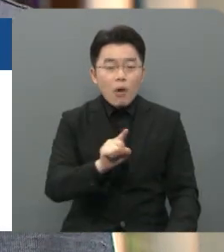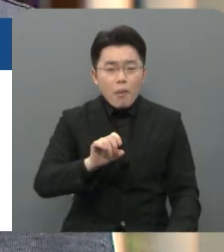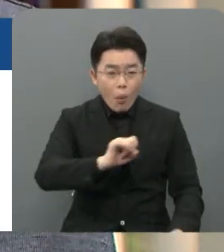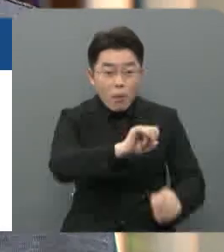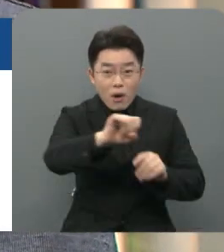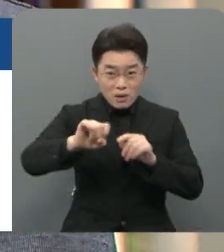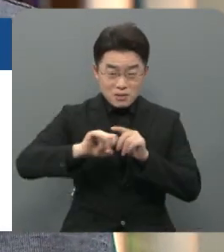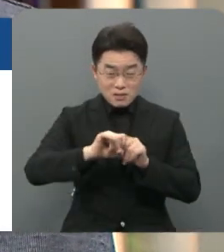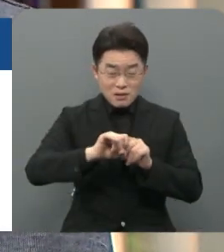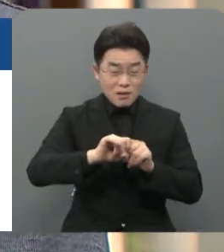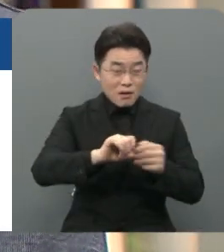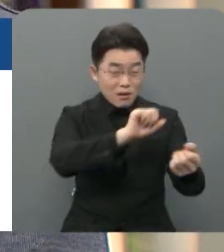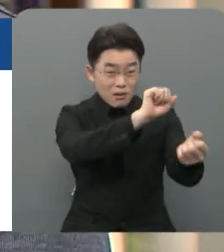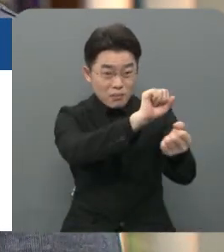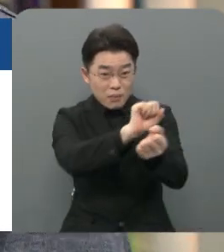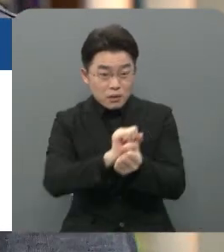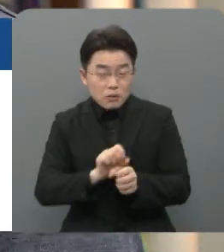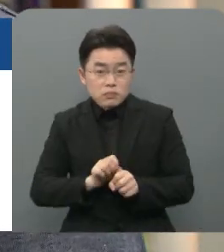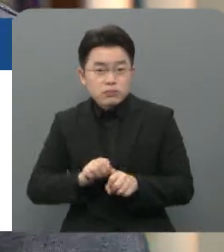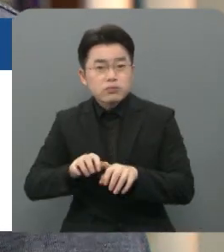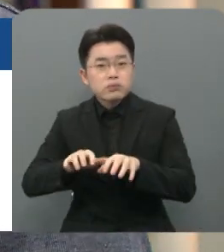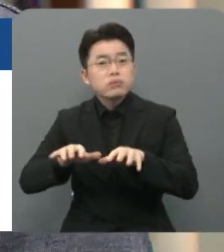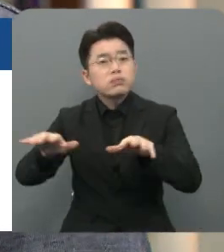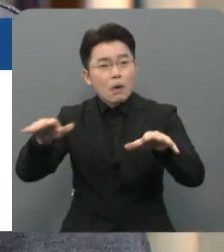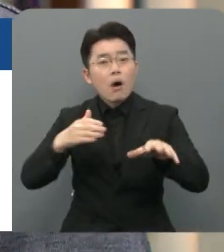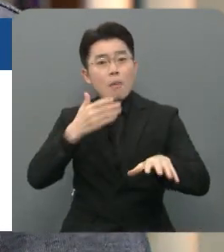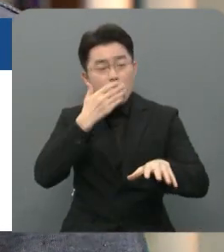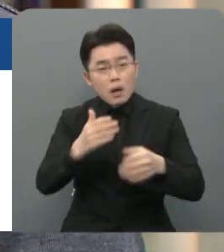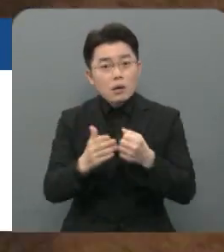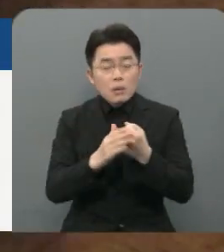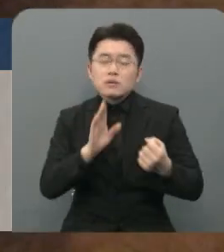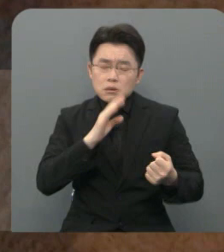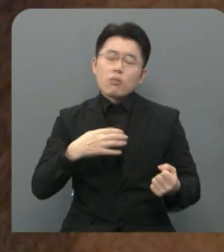바로 팬데믹의 시초가 될 수가